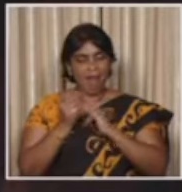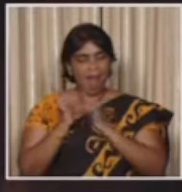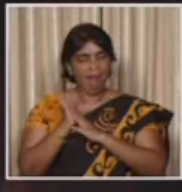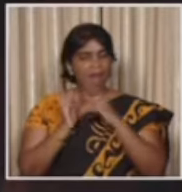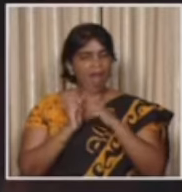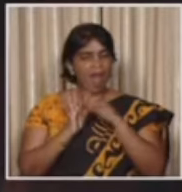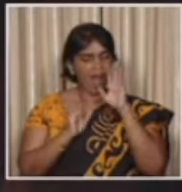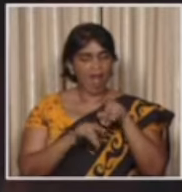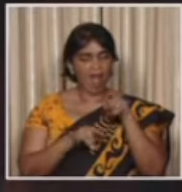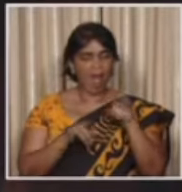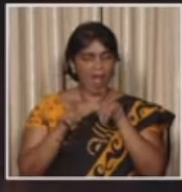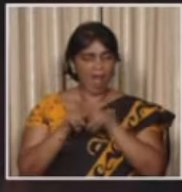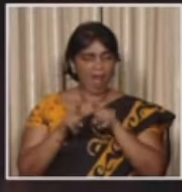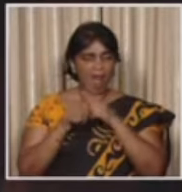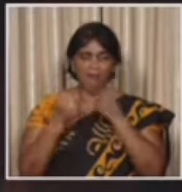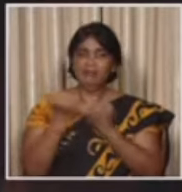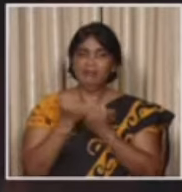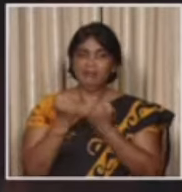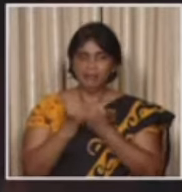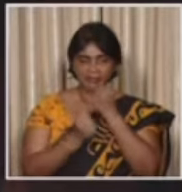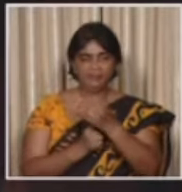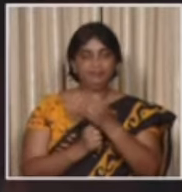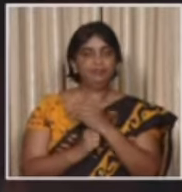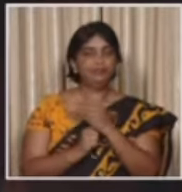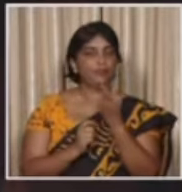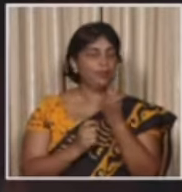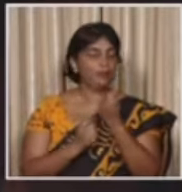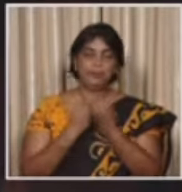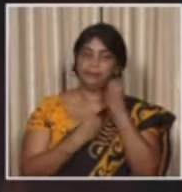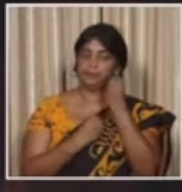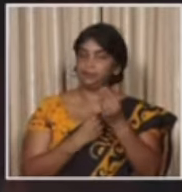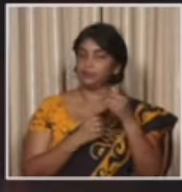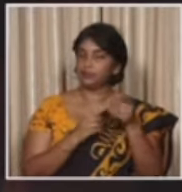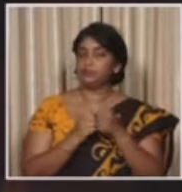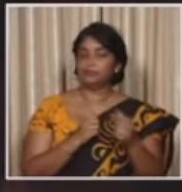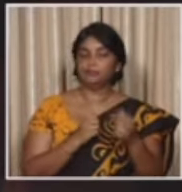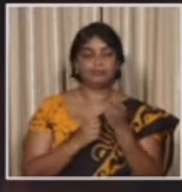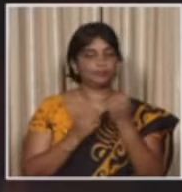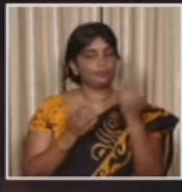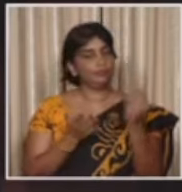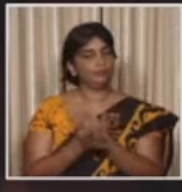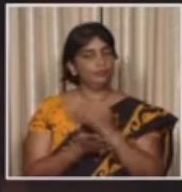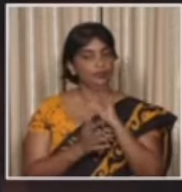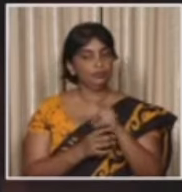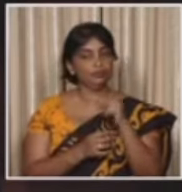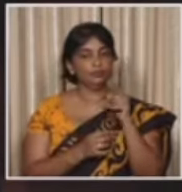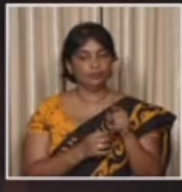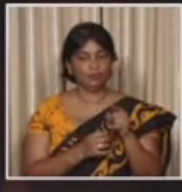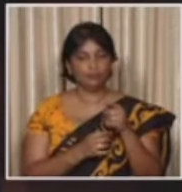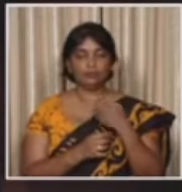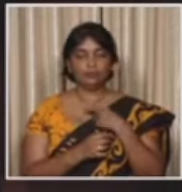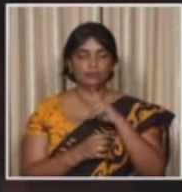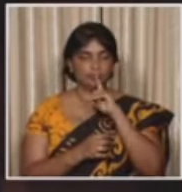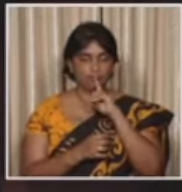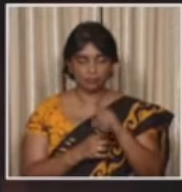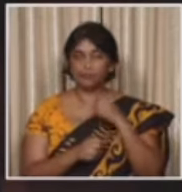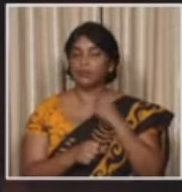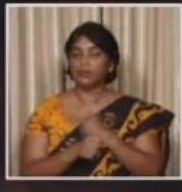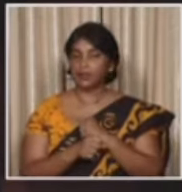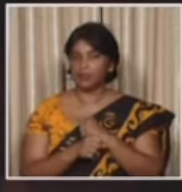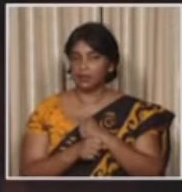MSMEs වලට සහයක් හැටියට කාරක ප්‍රාග්ධනය ලබා දෙන්නට මුදල්වෙන් කරා. හැබැයි මම ඉල්ලීමක් කරනවා